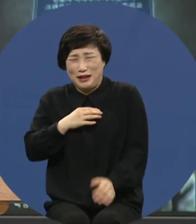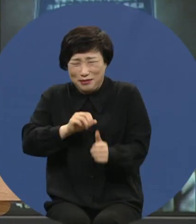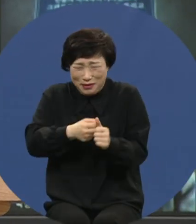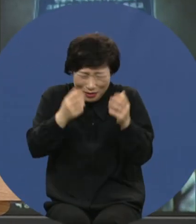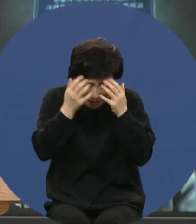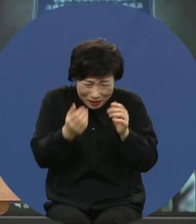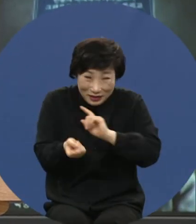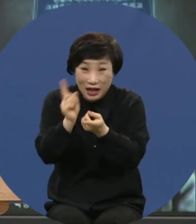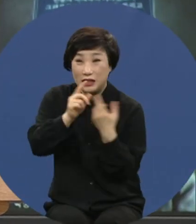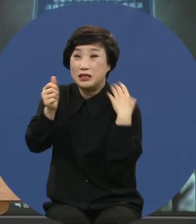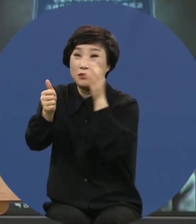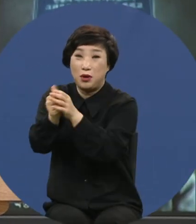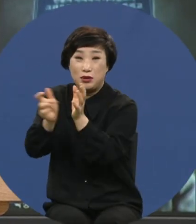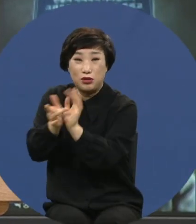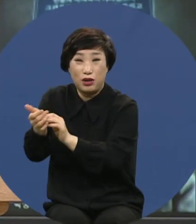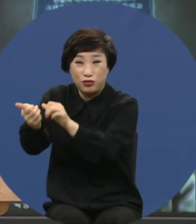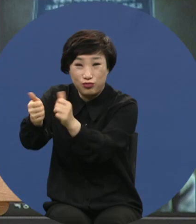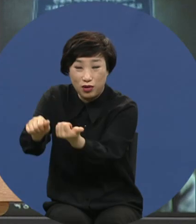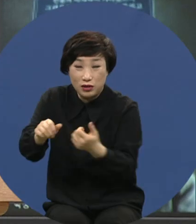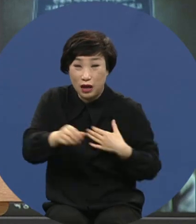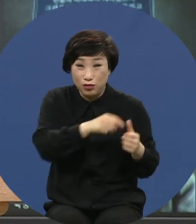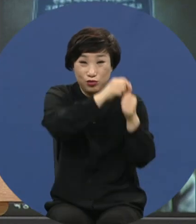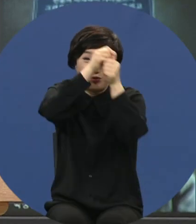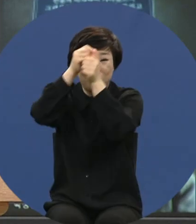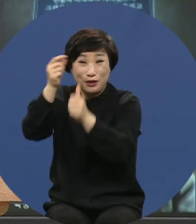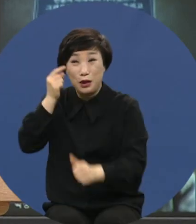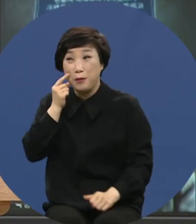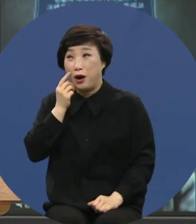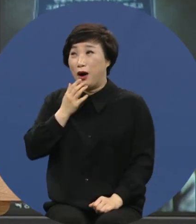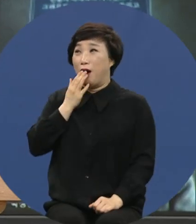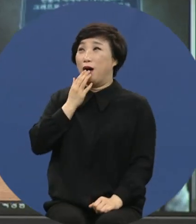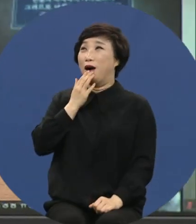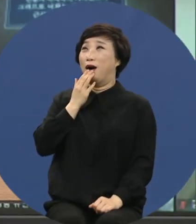고통을 짊어지고 예수가 죽어서 나를 구원했다고 할 때